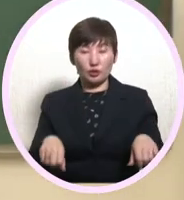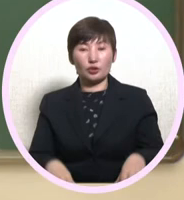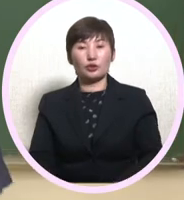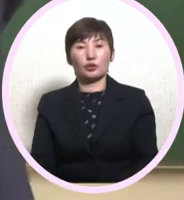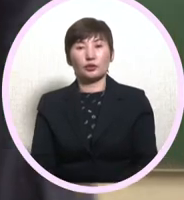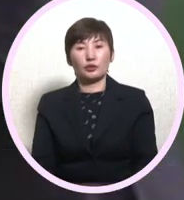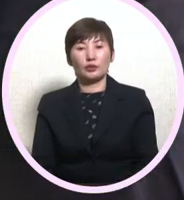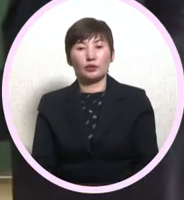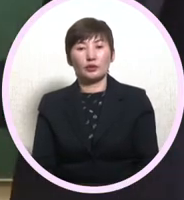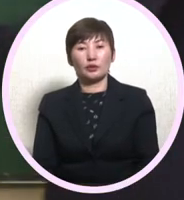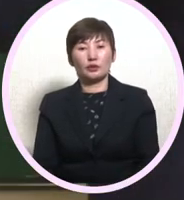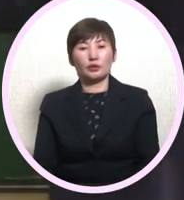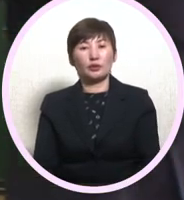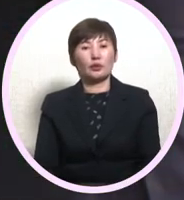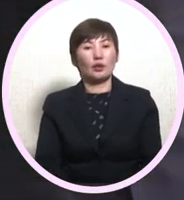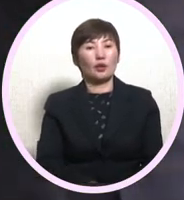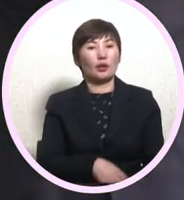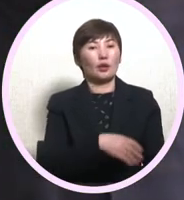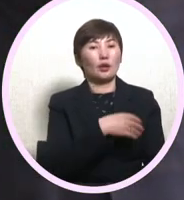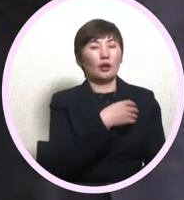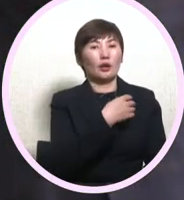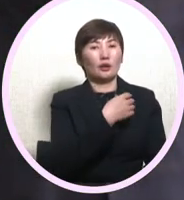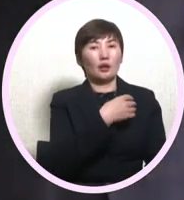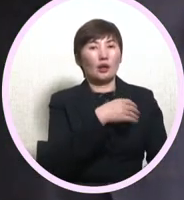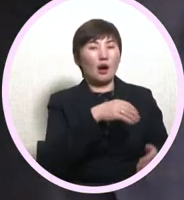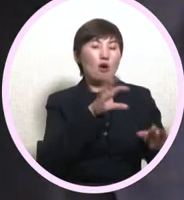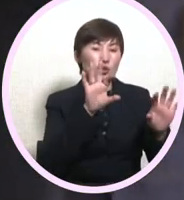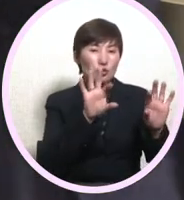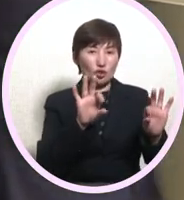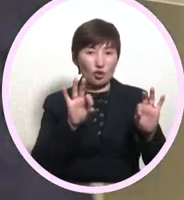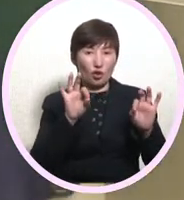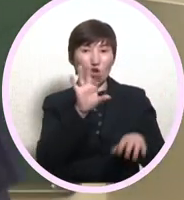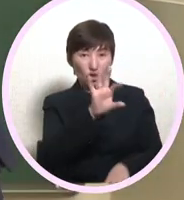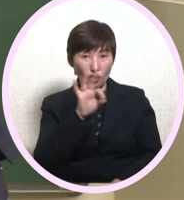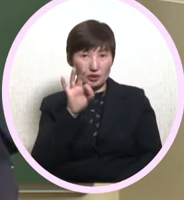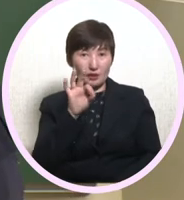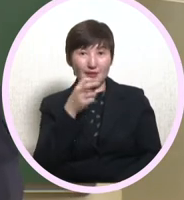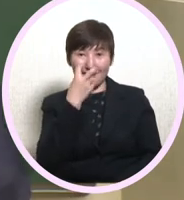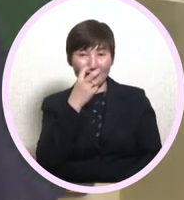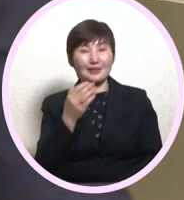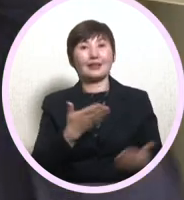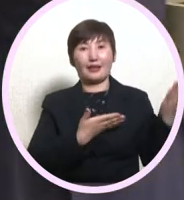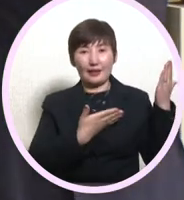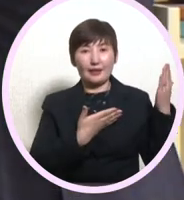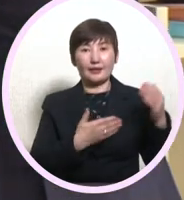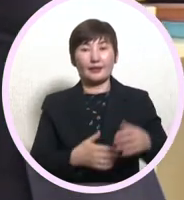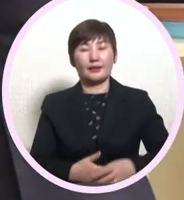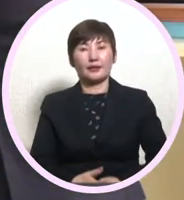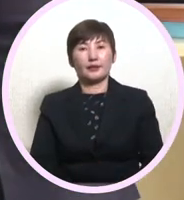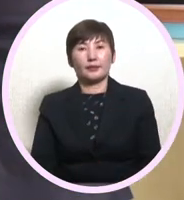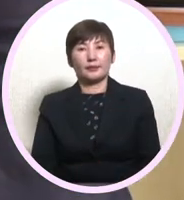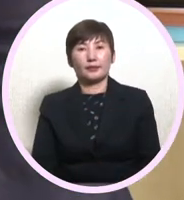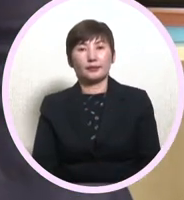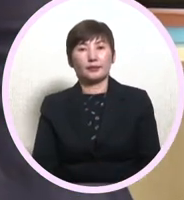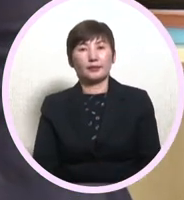хооронд авсан байна. За тэгвэл орлуулъя. За орлуулхаар эцсийн хурд нь 6 байна. За 6 метр